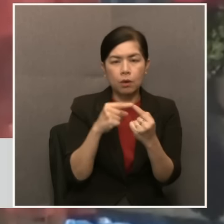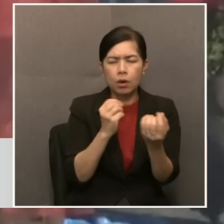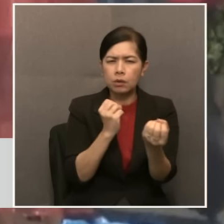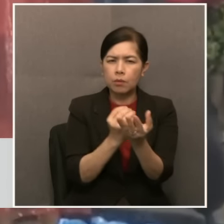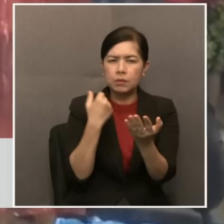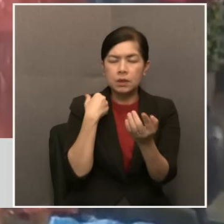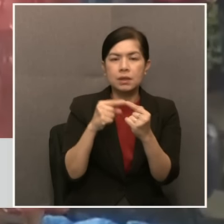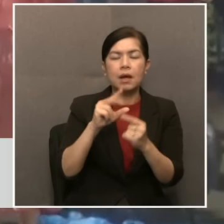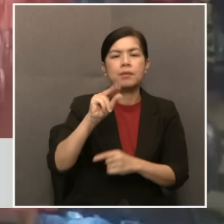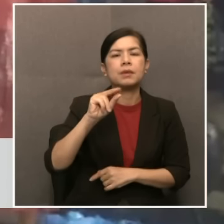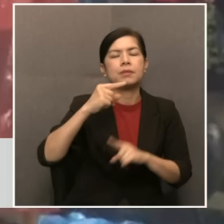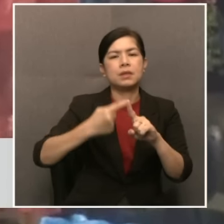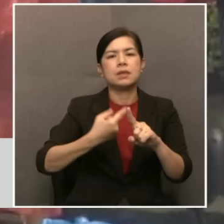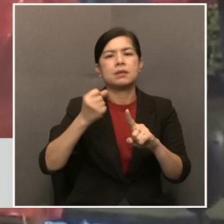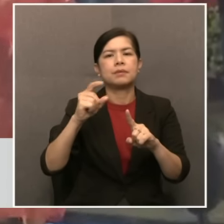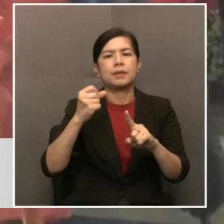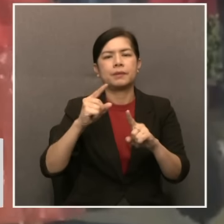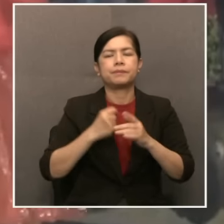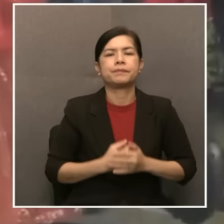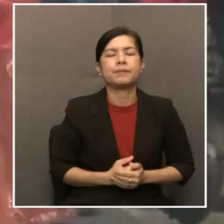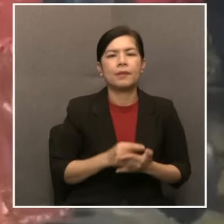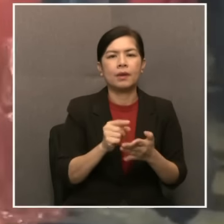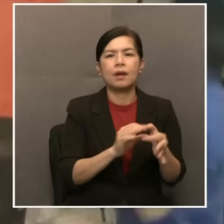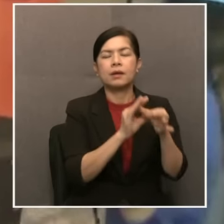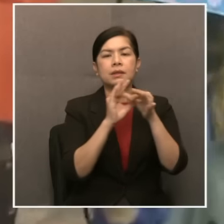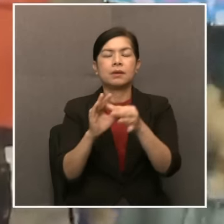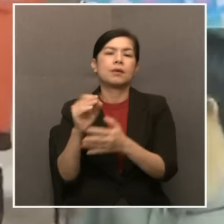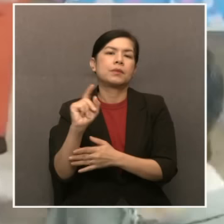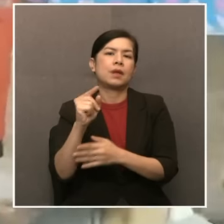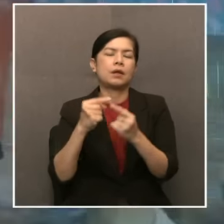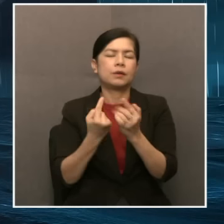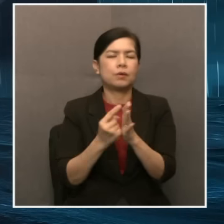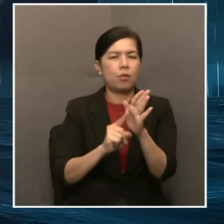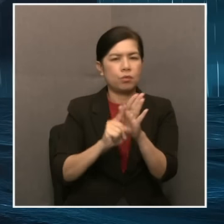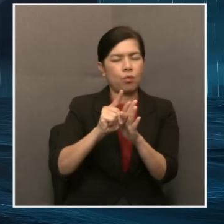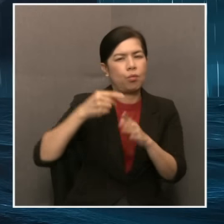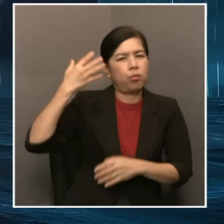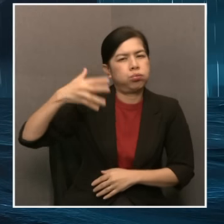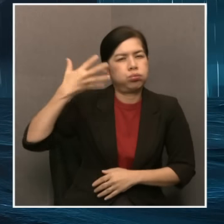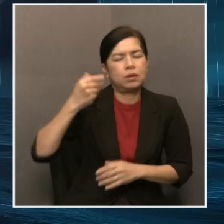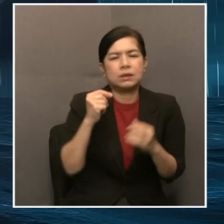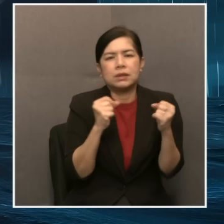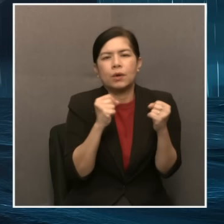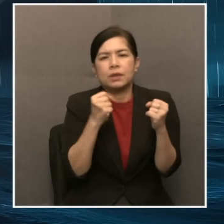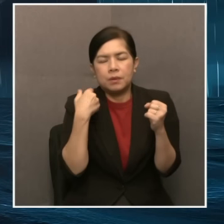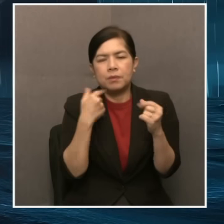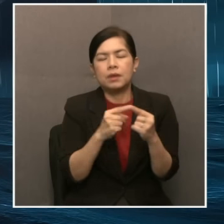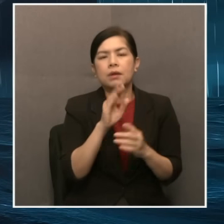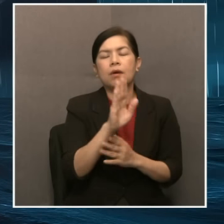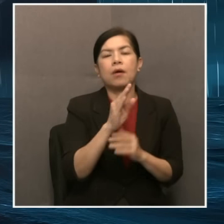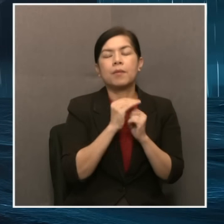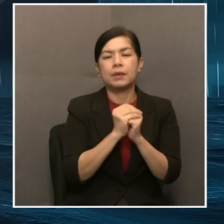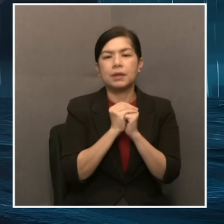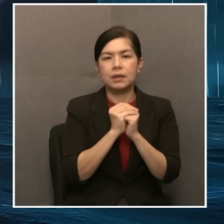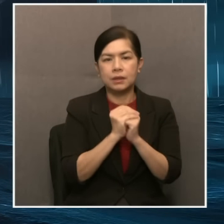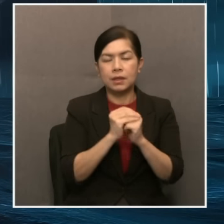กายนค่ะทั้งนี้มีปัจจัยจากความกดอากาศสูงหรือมวลอากาศเย็นกำลังค่อนข้างแรงจากประเทศจีน